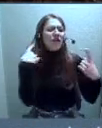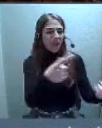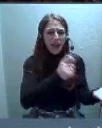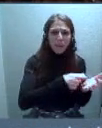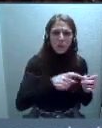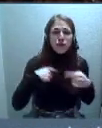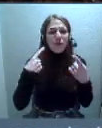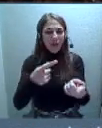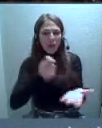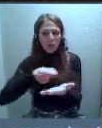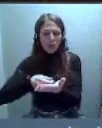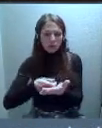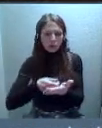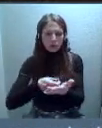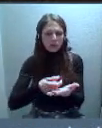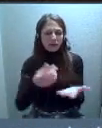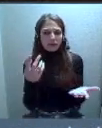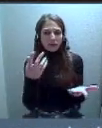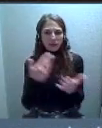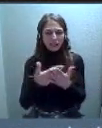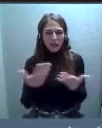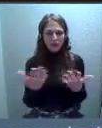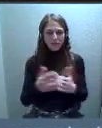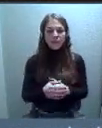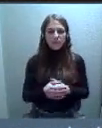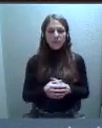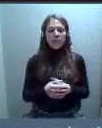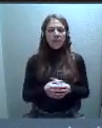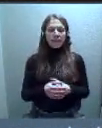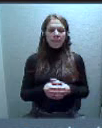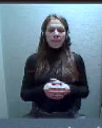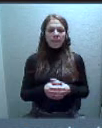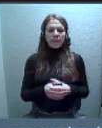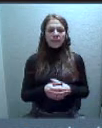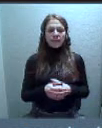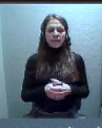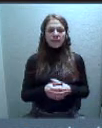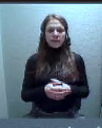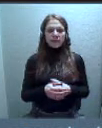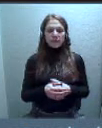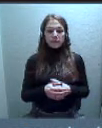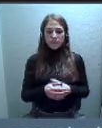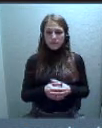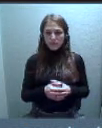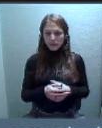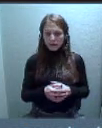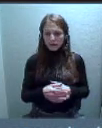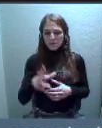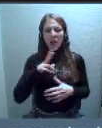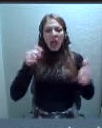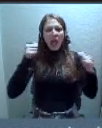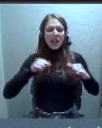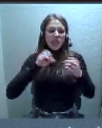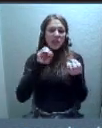quoi. Et là ça serait vraiment bien. Et donc je vous invite tous, si je peux me permettre, à venir me rejoindre sur nageraudeladesfrontieres.com, car avec